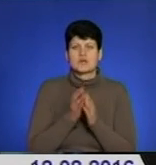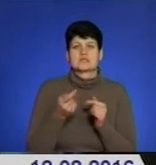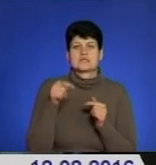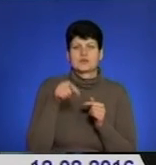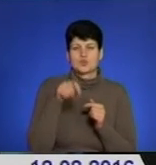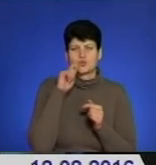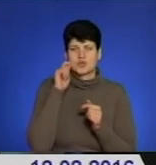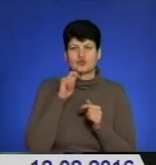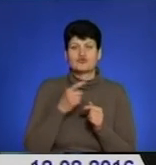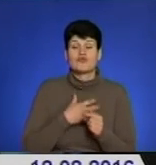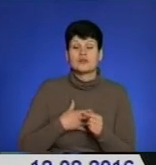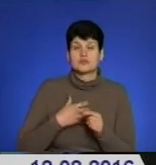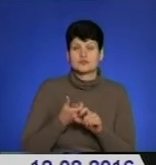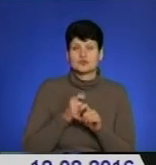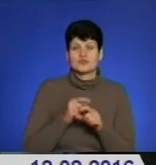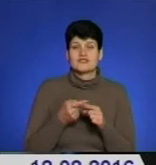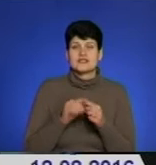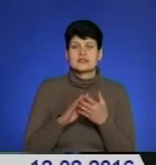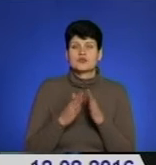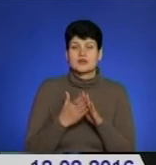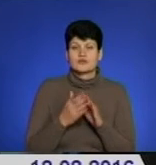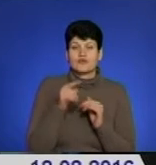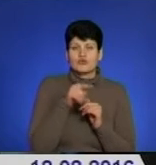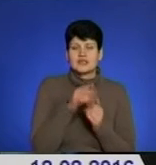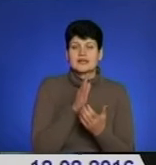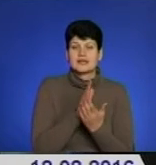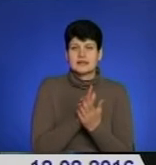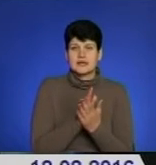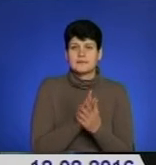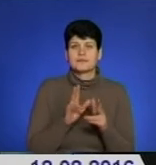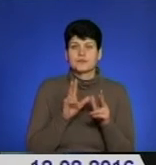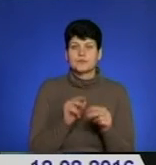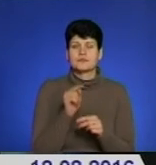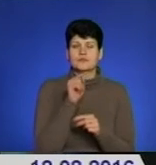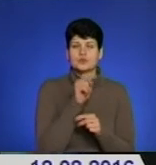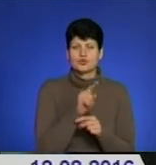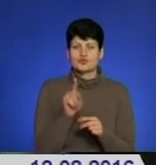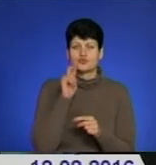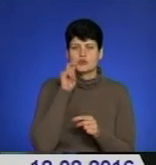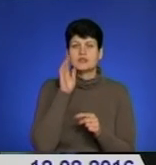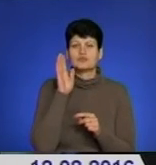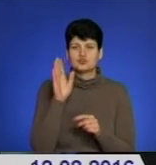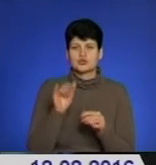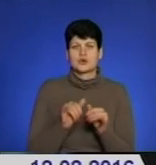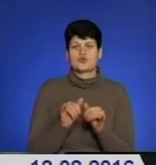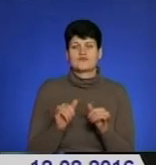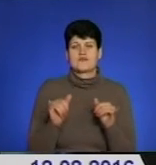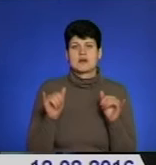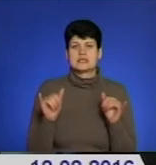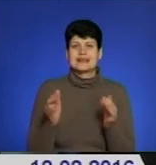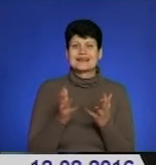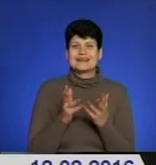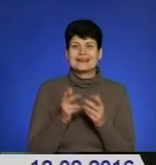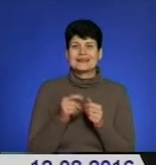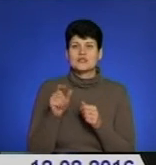нам найважливіше в цій ситуації, бо вони якраз є гарантом того, що країна буде розвиватися, кількість